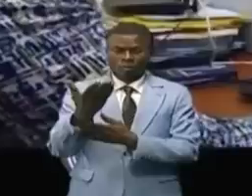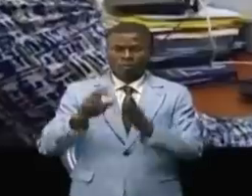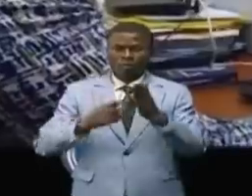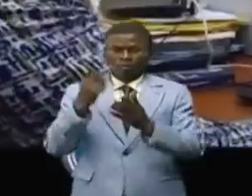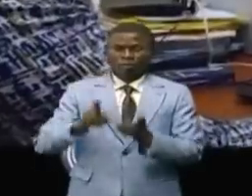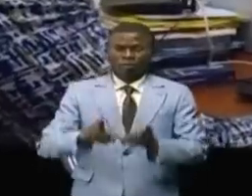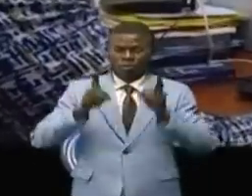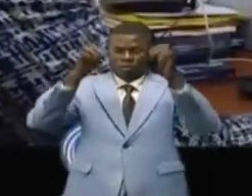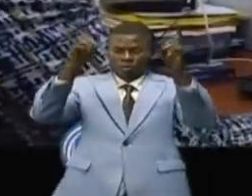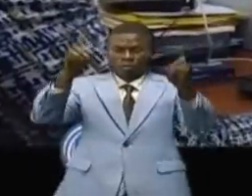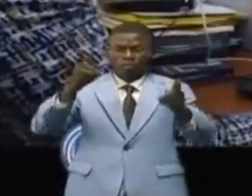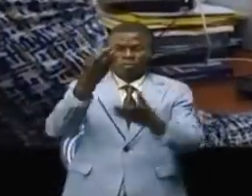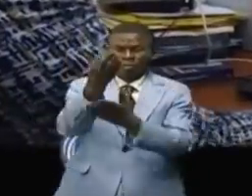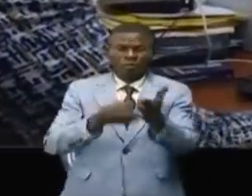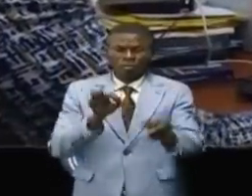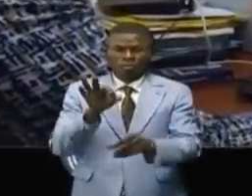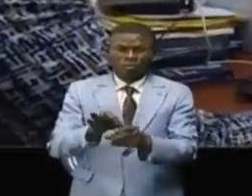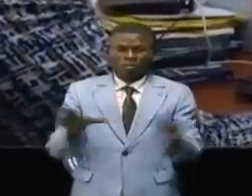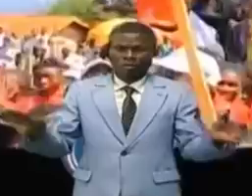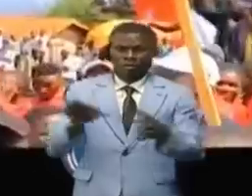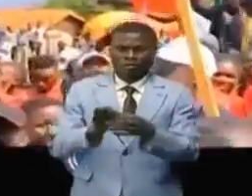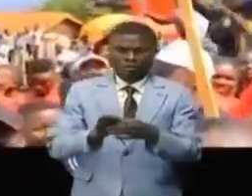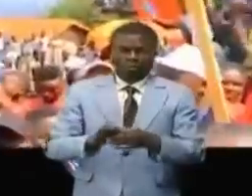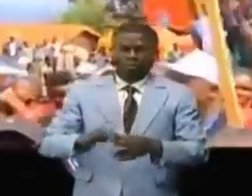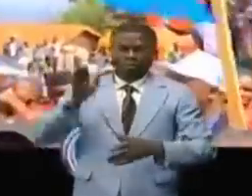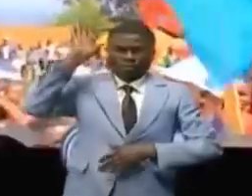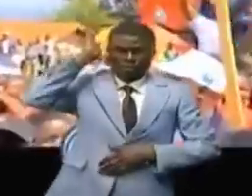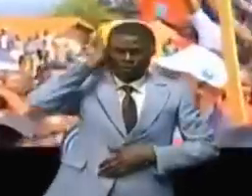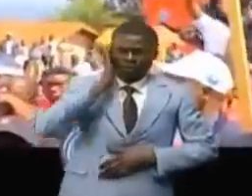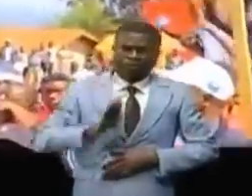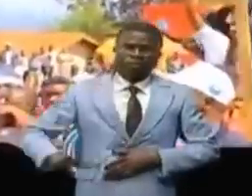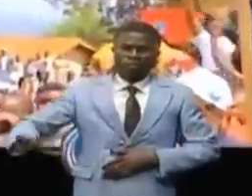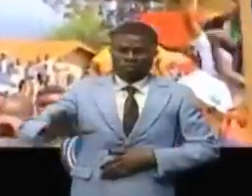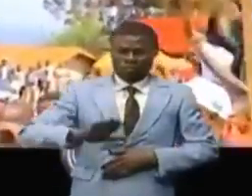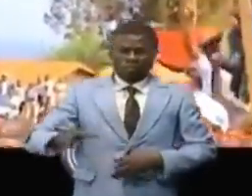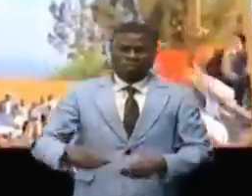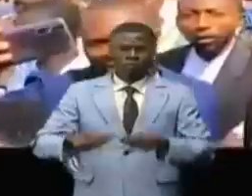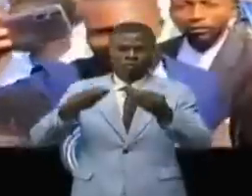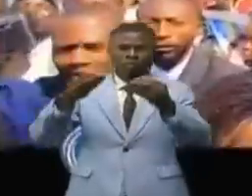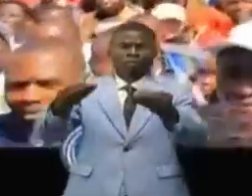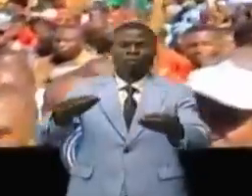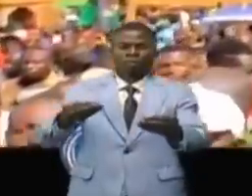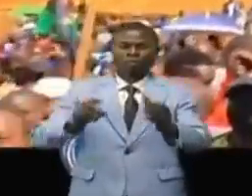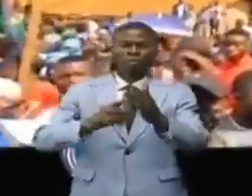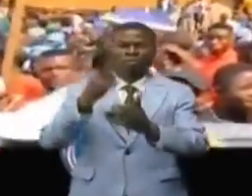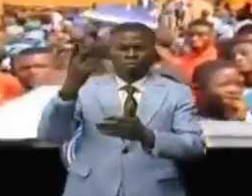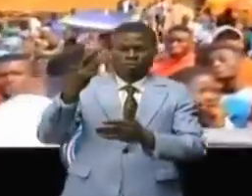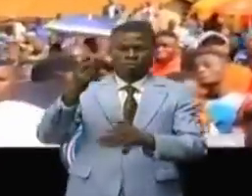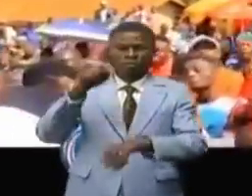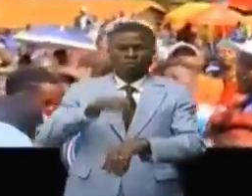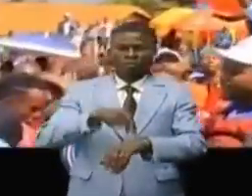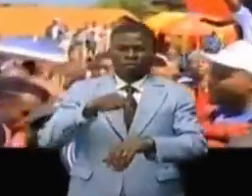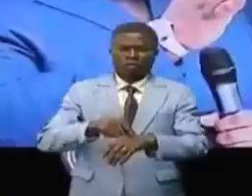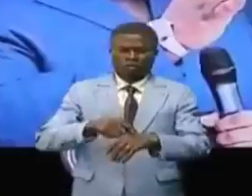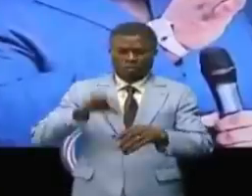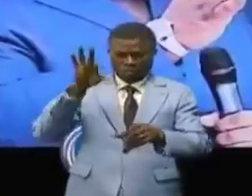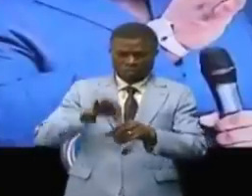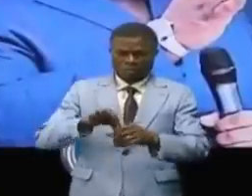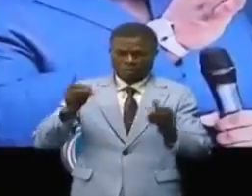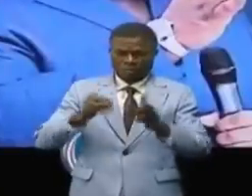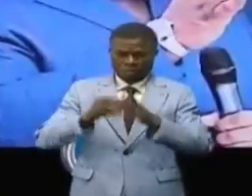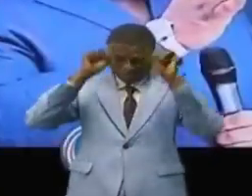audit du fichier électoral l'union sacrée de la nation actif déjà la machine pour donner un deuxième mandat au président de la République